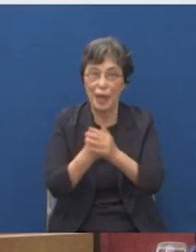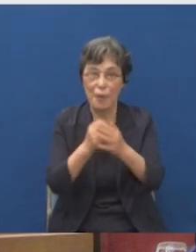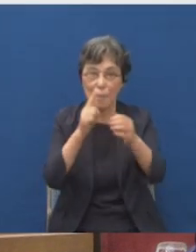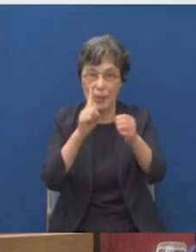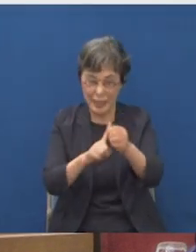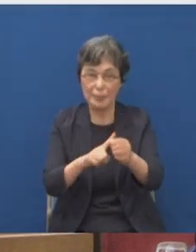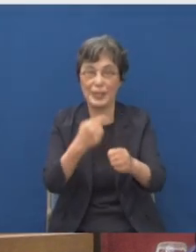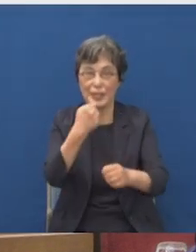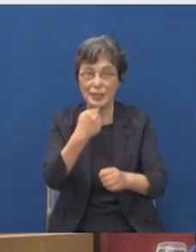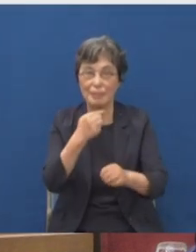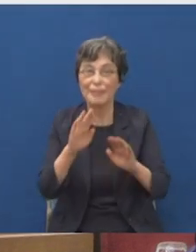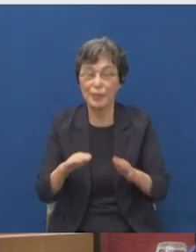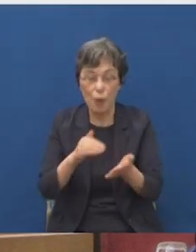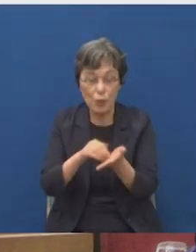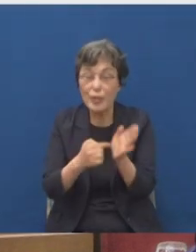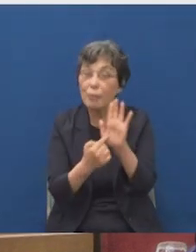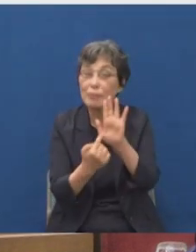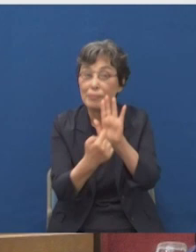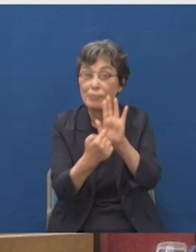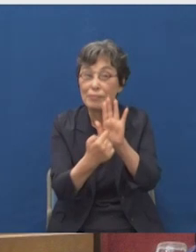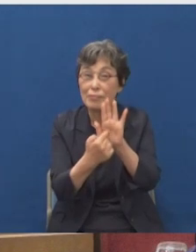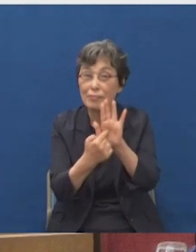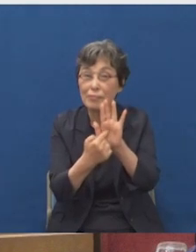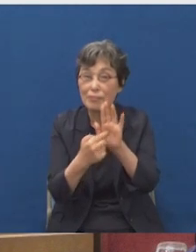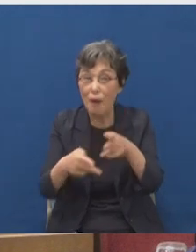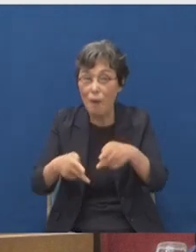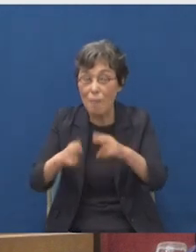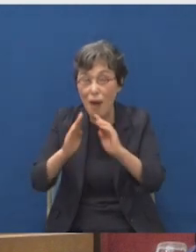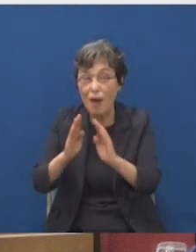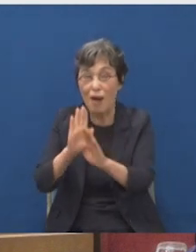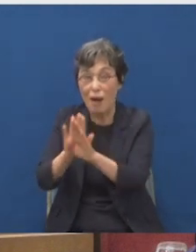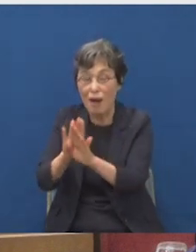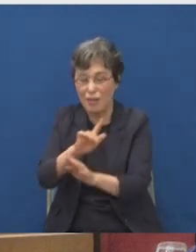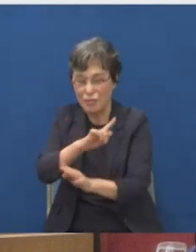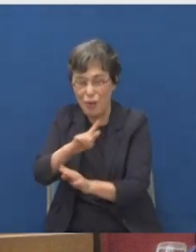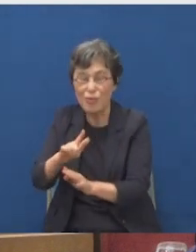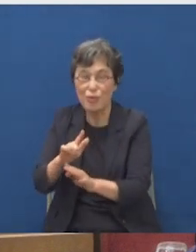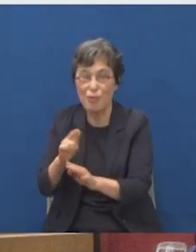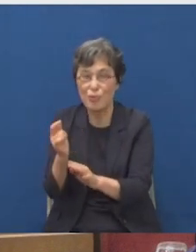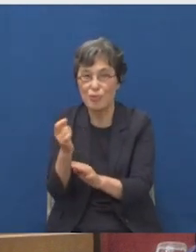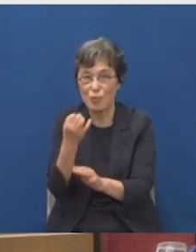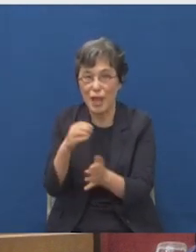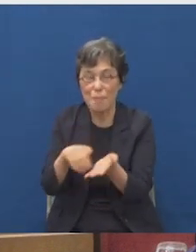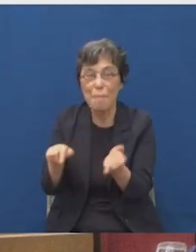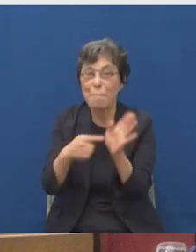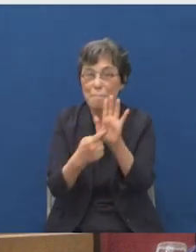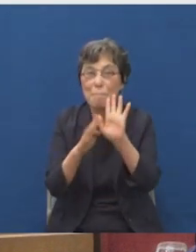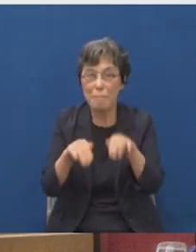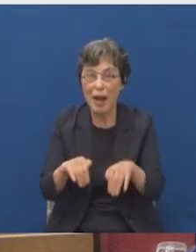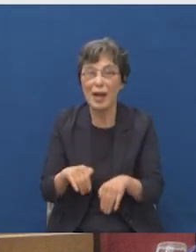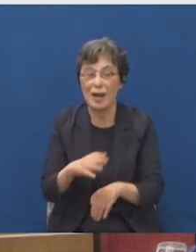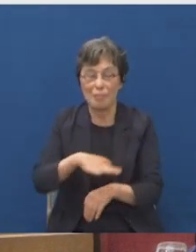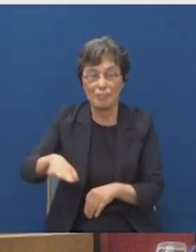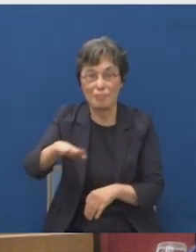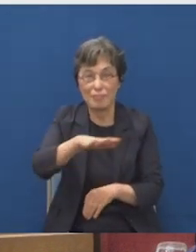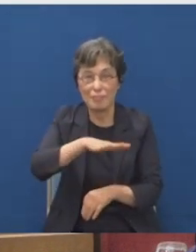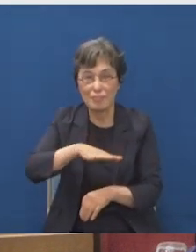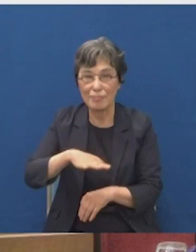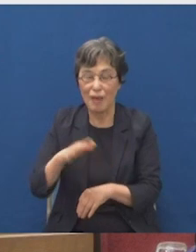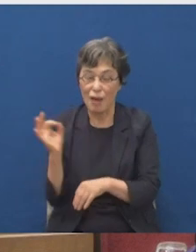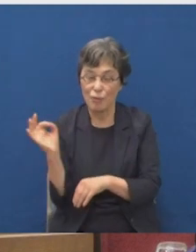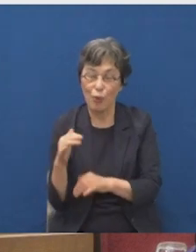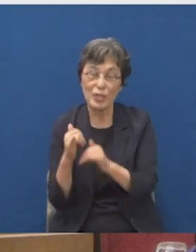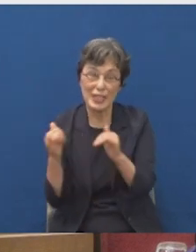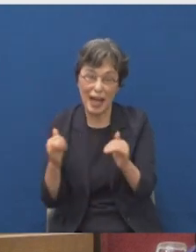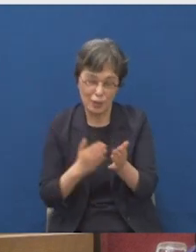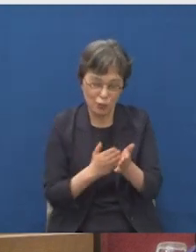ります。この度の予算では、創業支援、企業立地促進の強化に向けた予算を計上しております。首都圏の投資家や京都のスタ